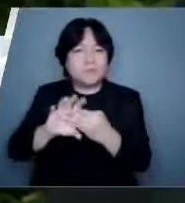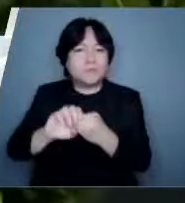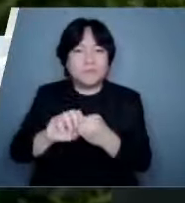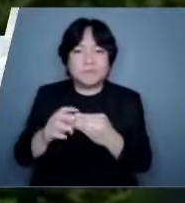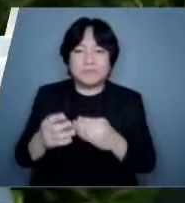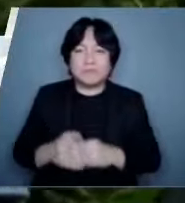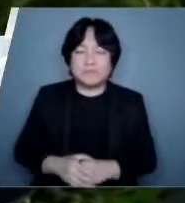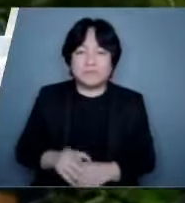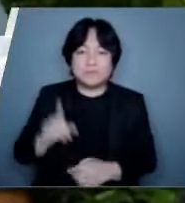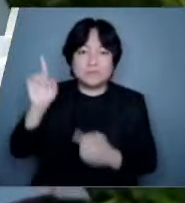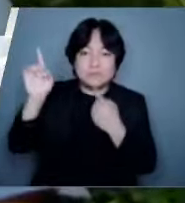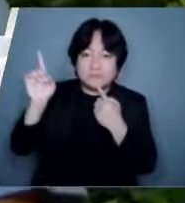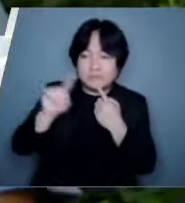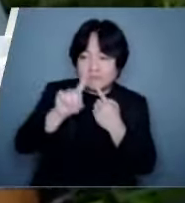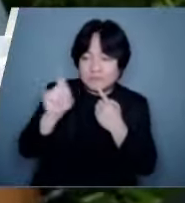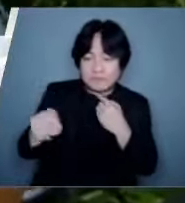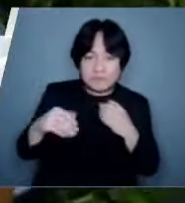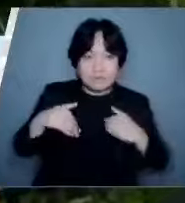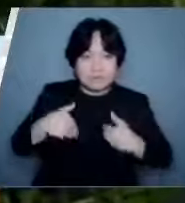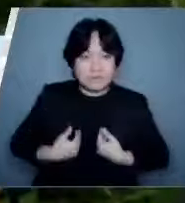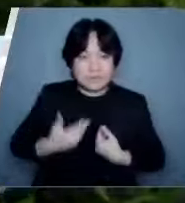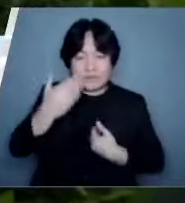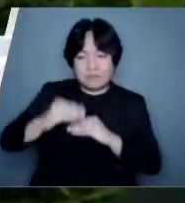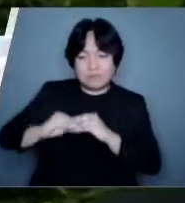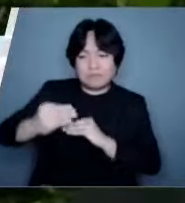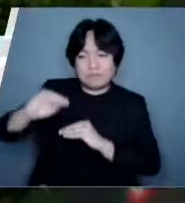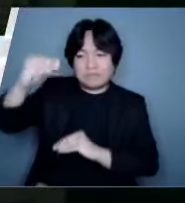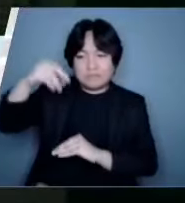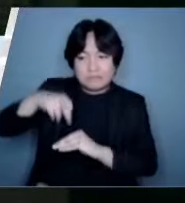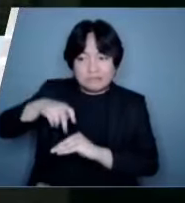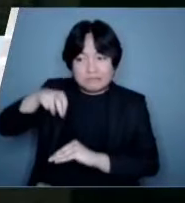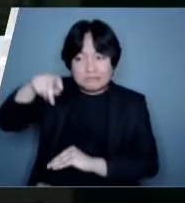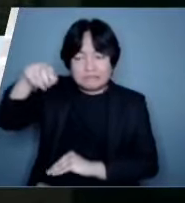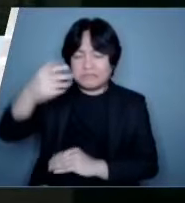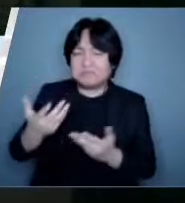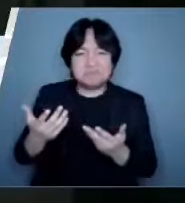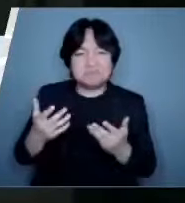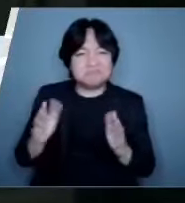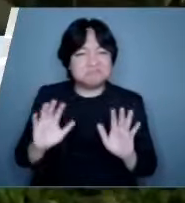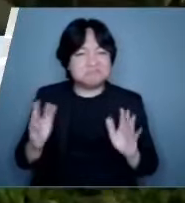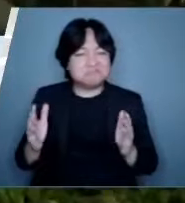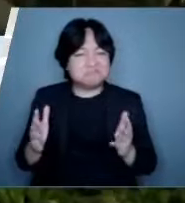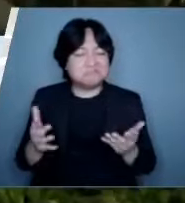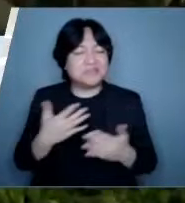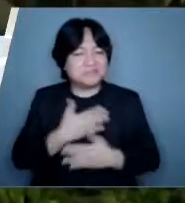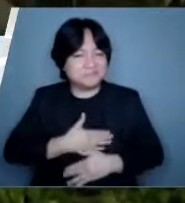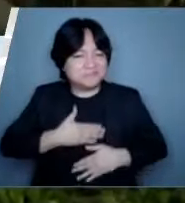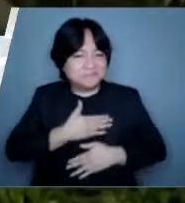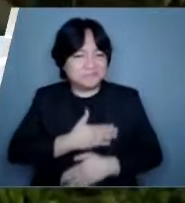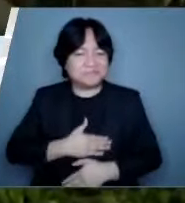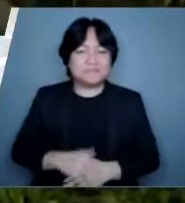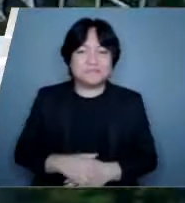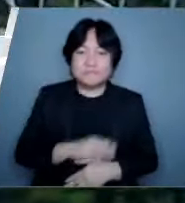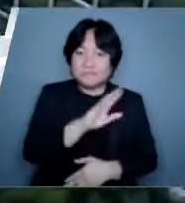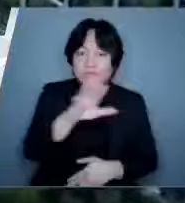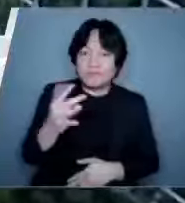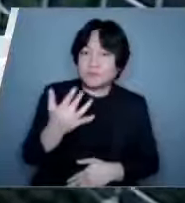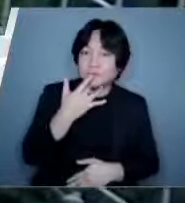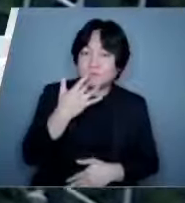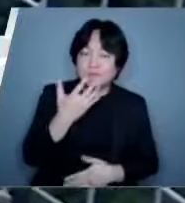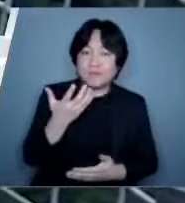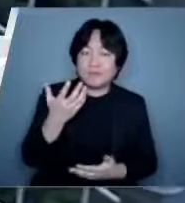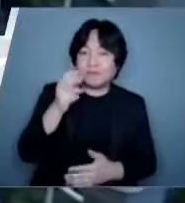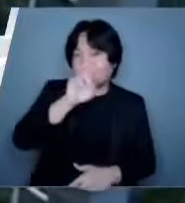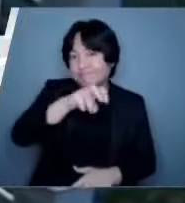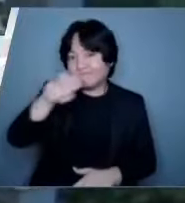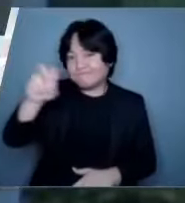hindi hindi naman Enjoy na enjoy basta ganito maenjoy eh sa mga adventurous at Adrenaline Rush ang hanap pwedeng